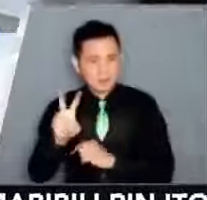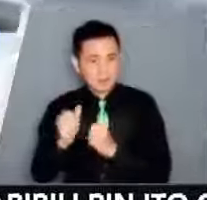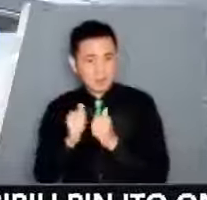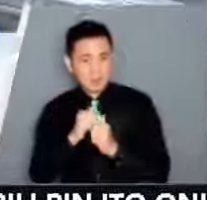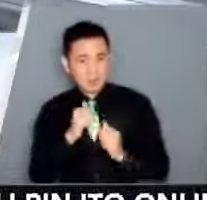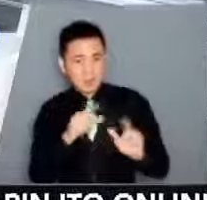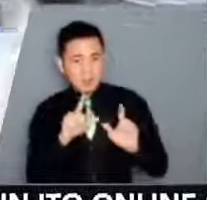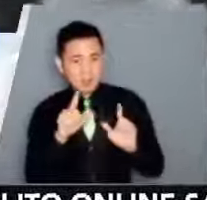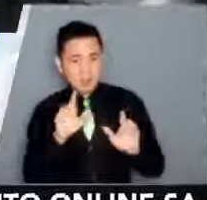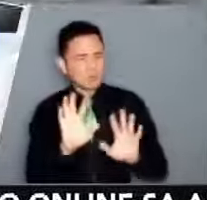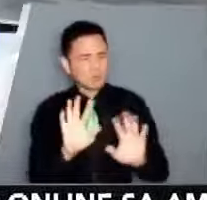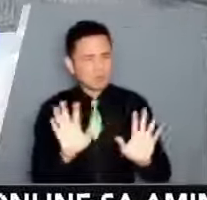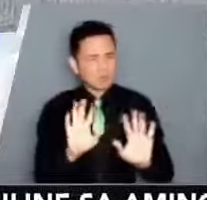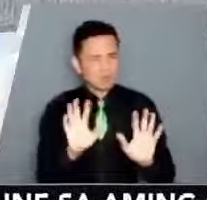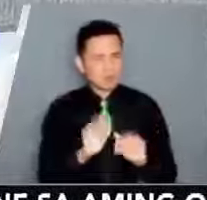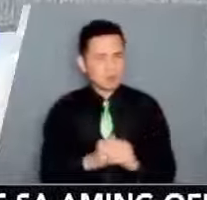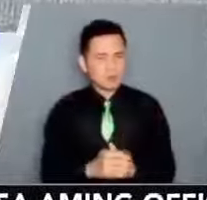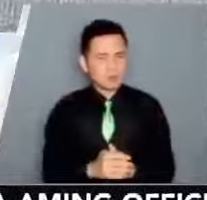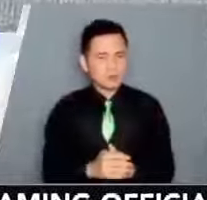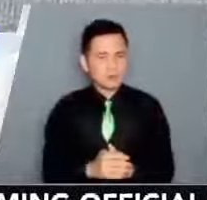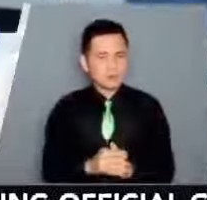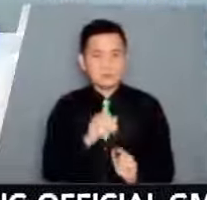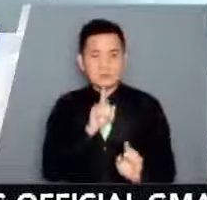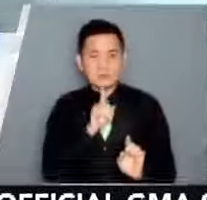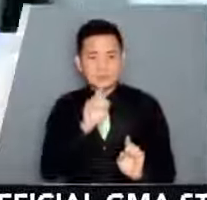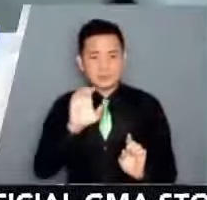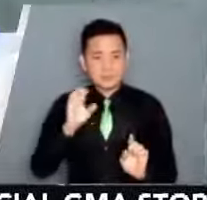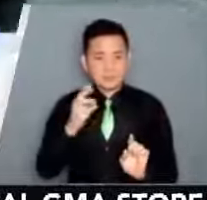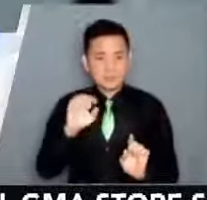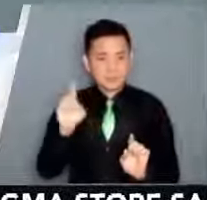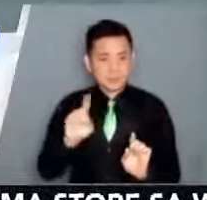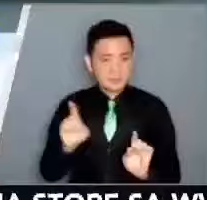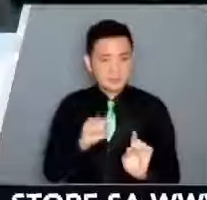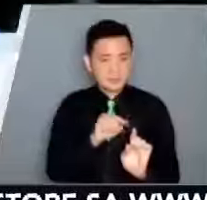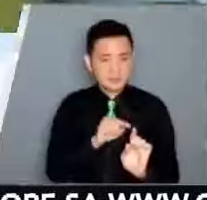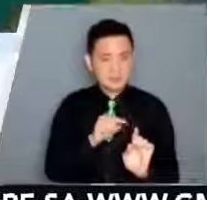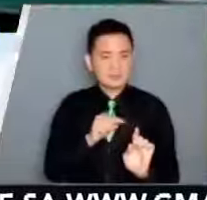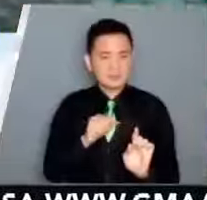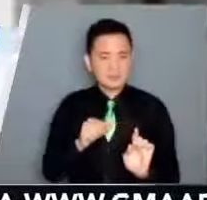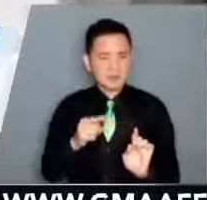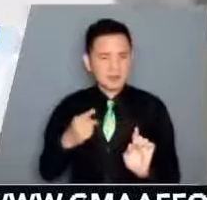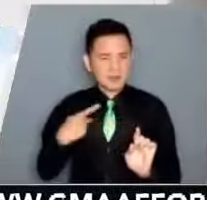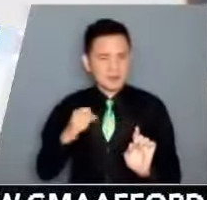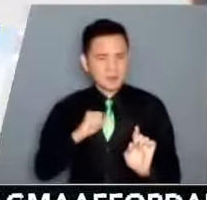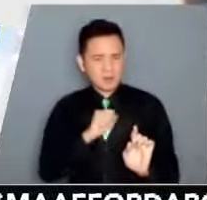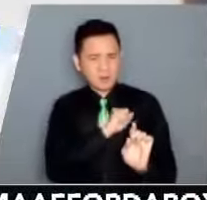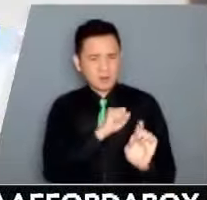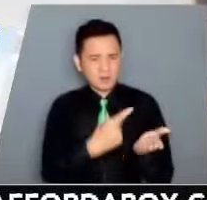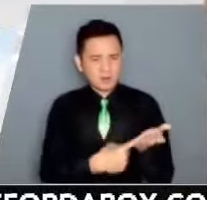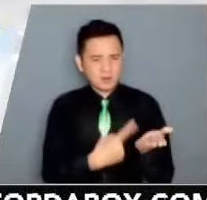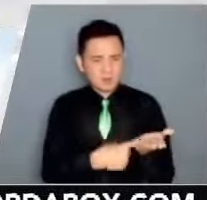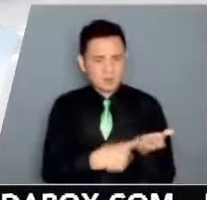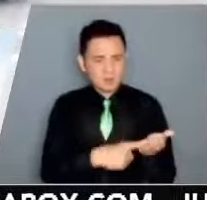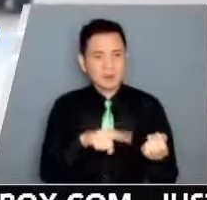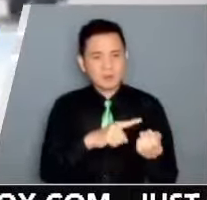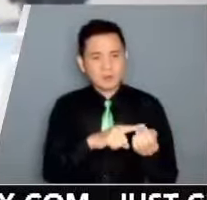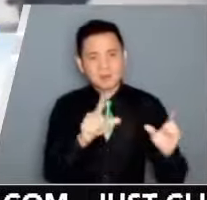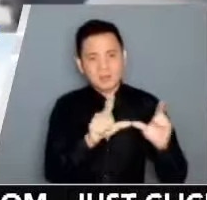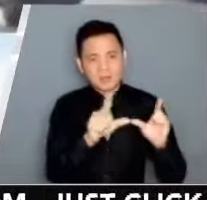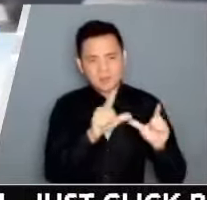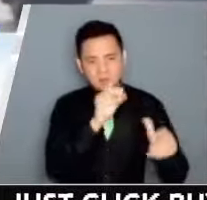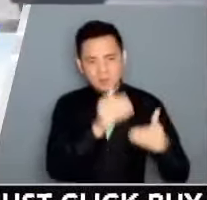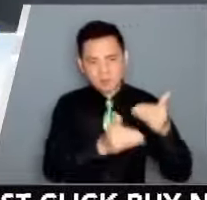pahayag ni Senate President Chis Escudero na Kongreso may saklaw sa pagbibigay ng mga prangkisa. Delegated lang daw ito ng Kongreso